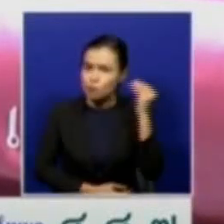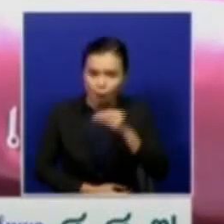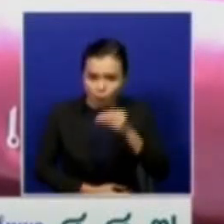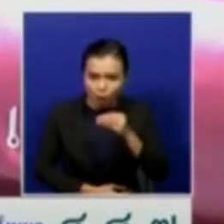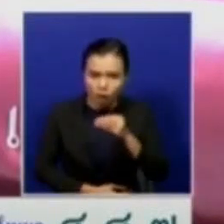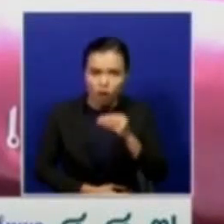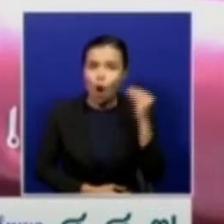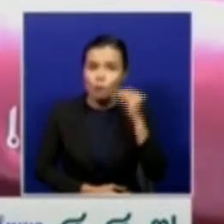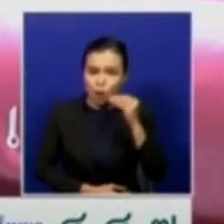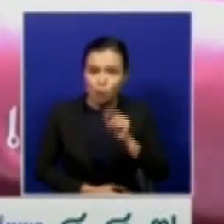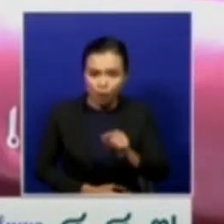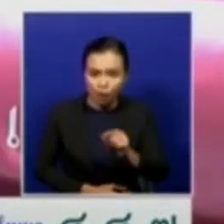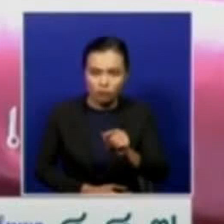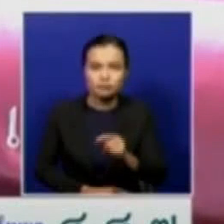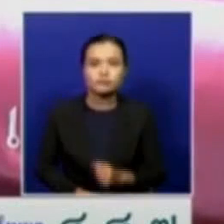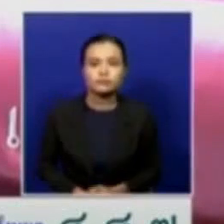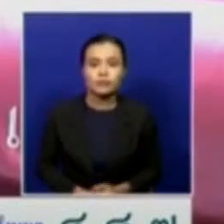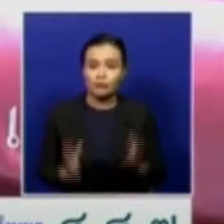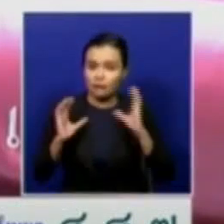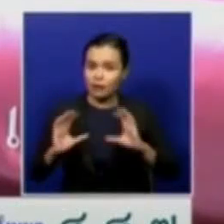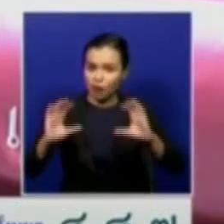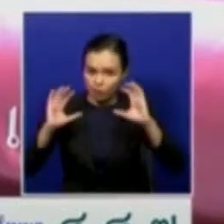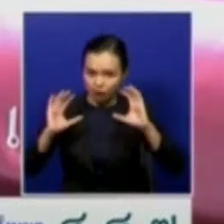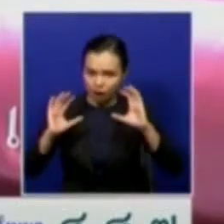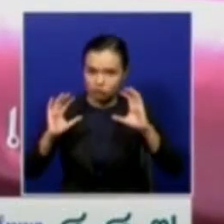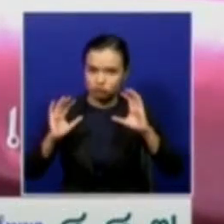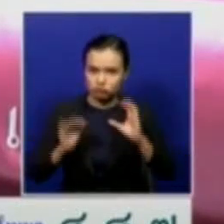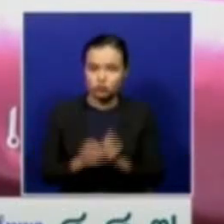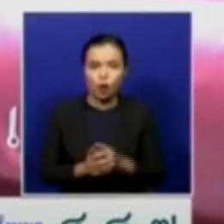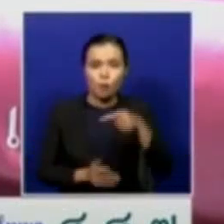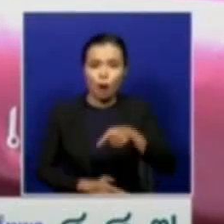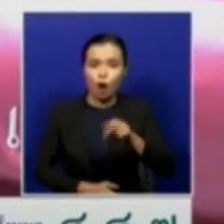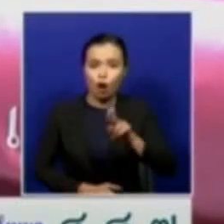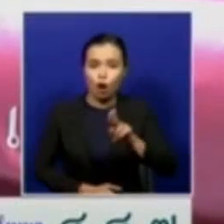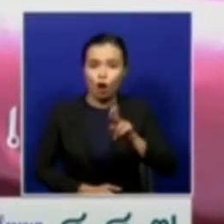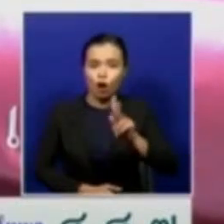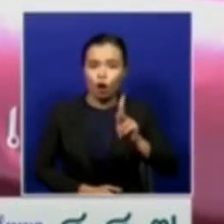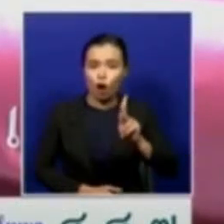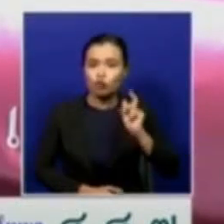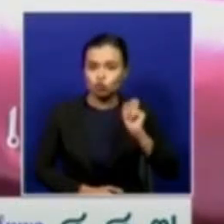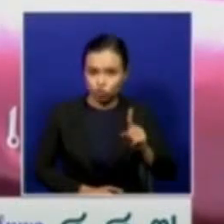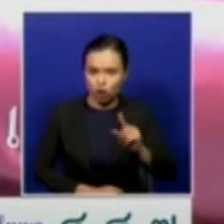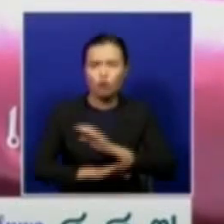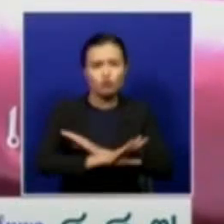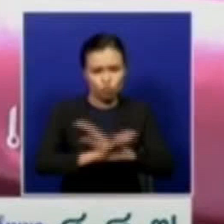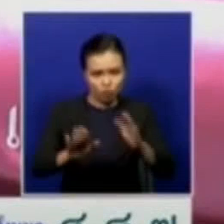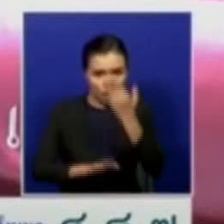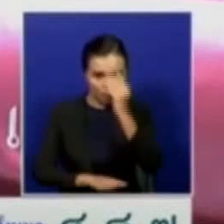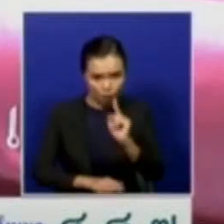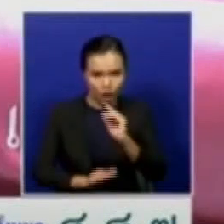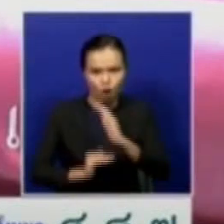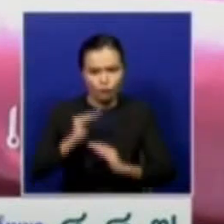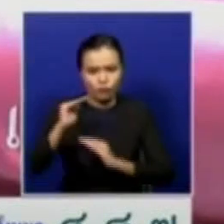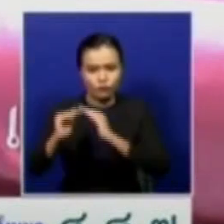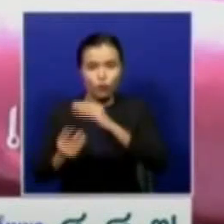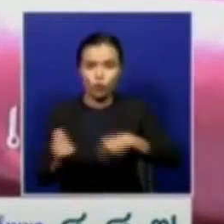ราพูดหลายครั้งครับรัฐบาลควรจะยกเลิกพ.ร.ก.ฉุกเฉินทั้งนี้เพื่อที่จะเร่งฟื้นฟูเศรษฐกิ